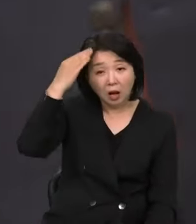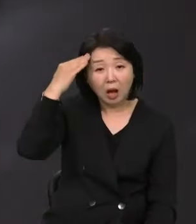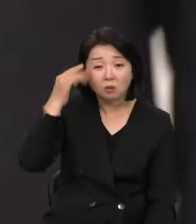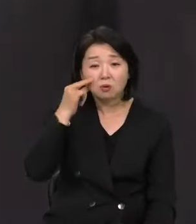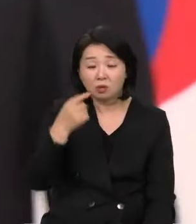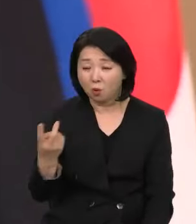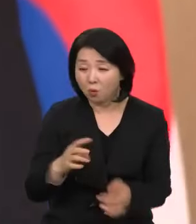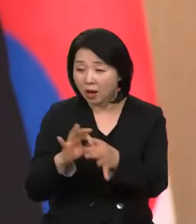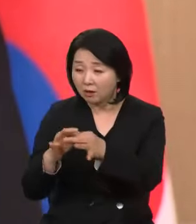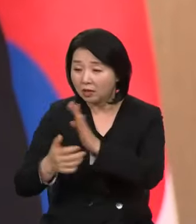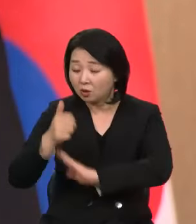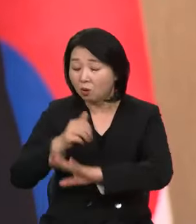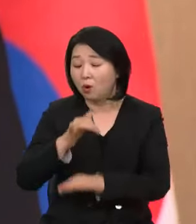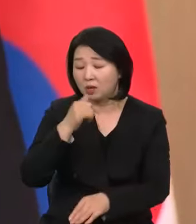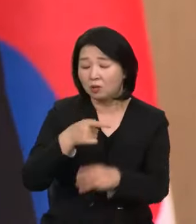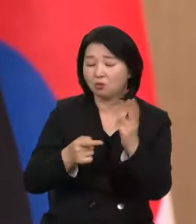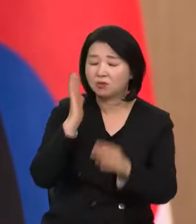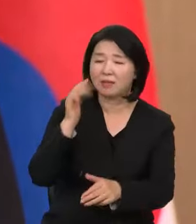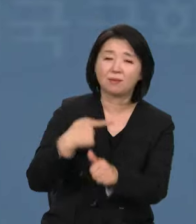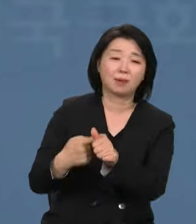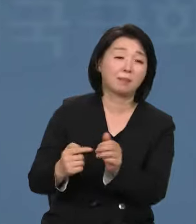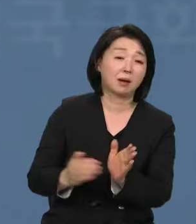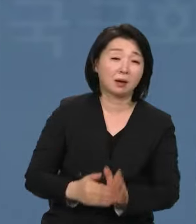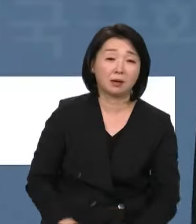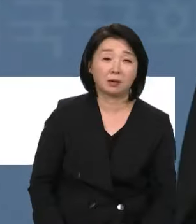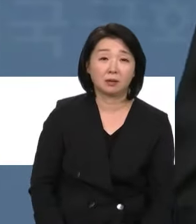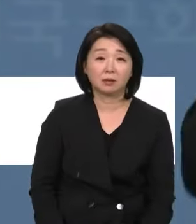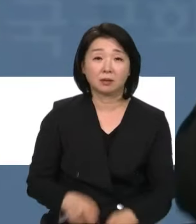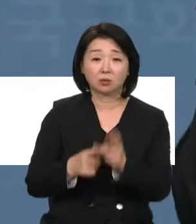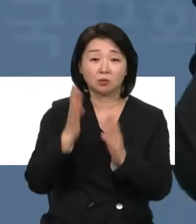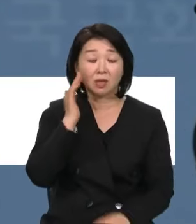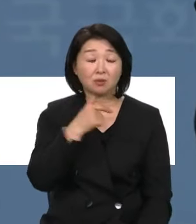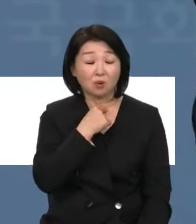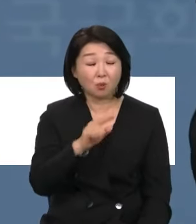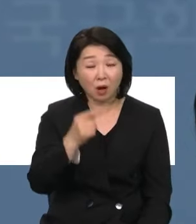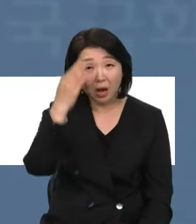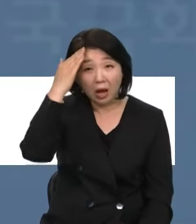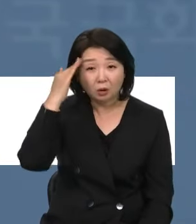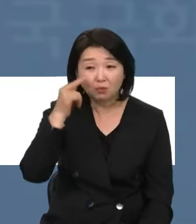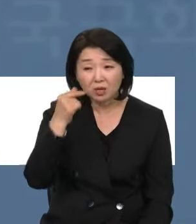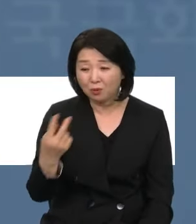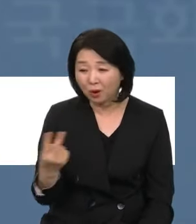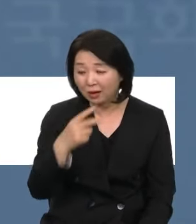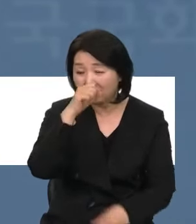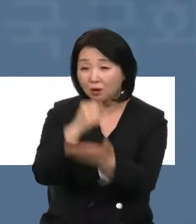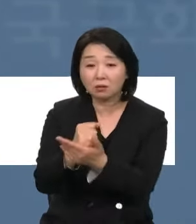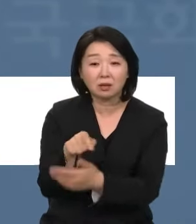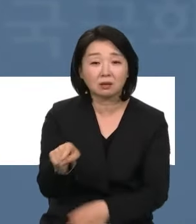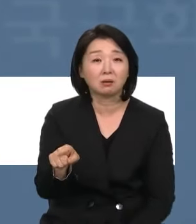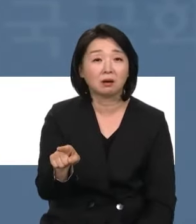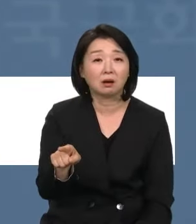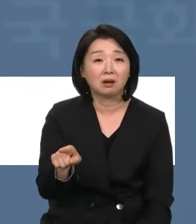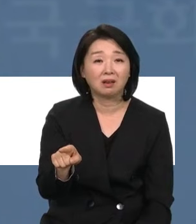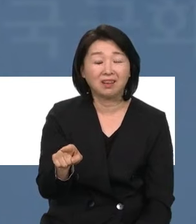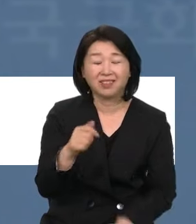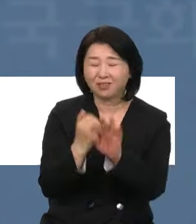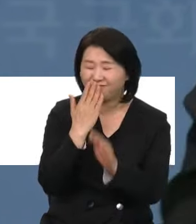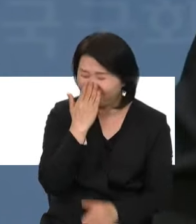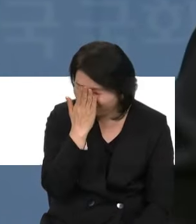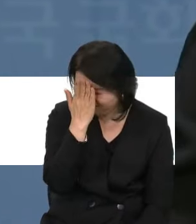윤석 대통령을 직접 겨냥했습니다 윤성열 대통령이 주장하는 하늘 관계 정상화는 대일 굴종